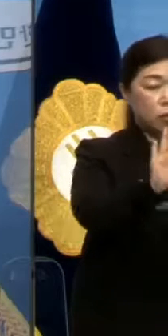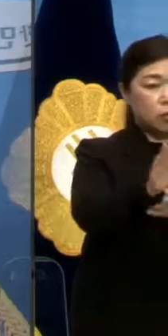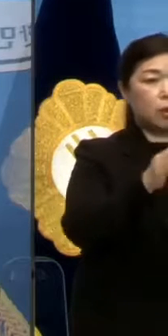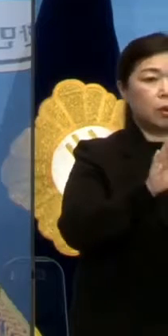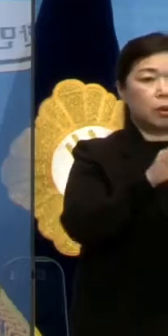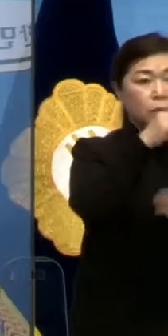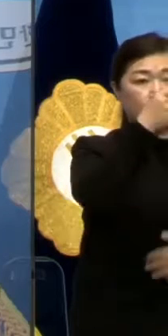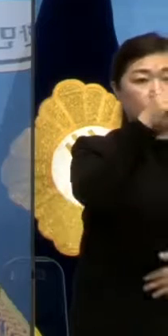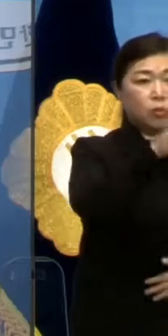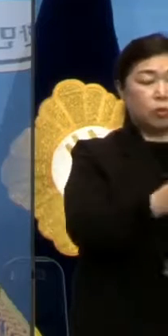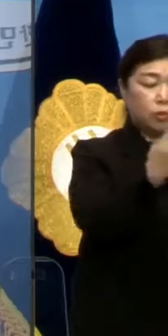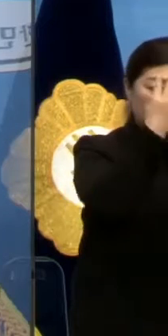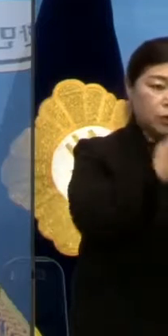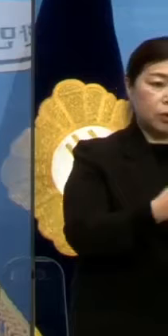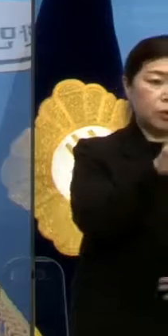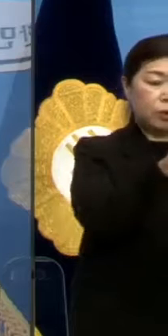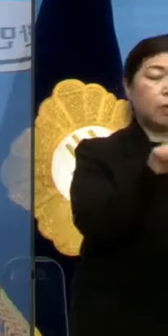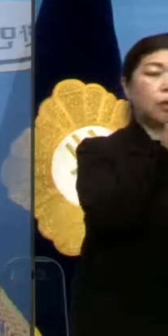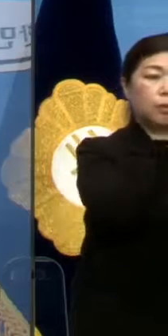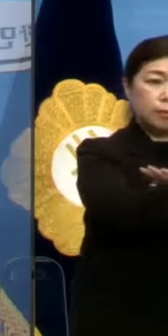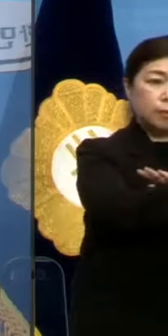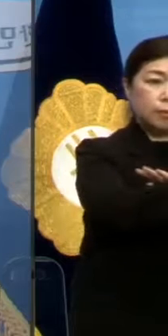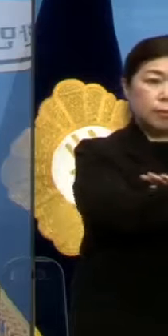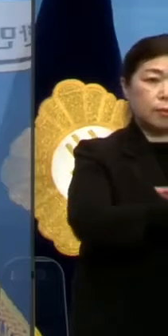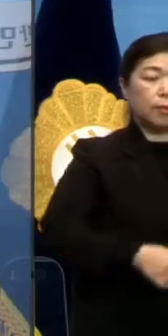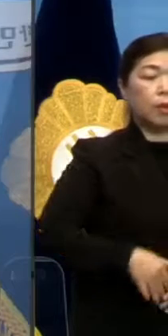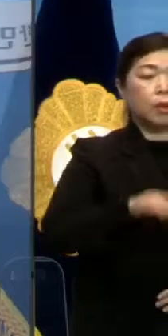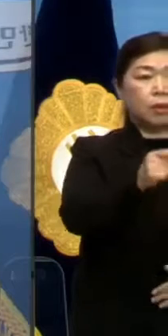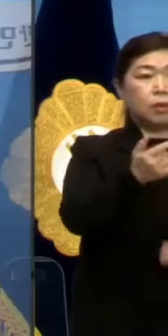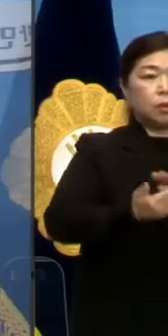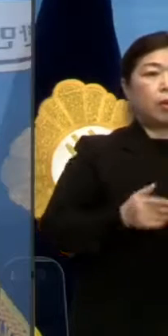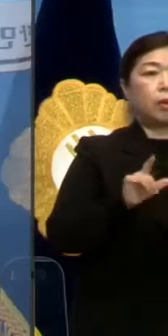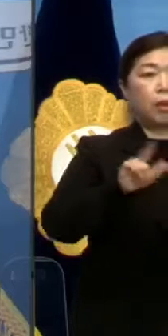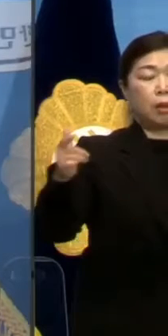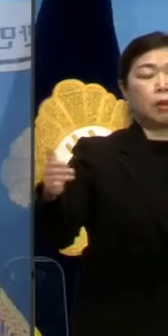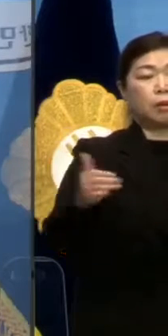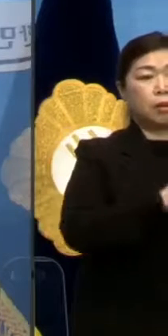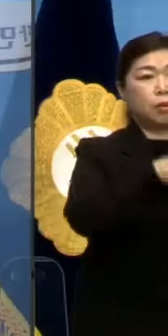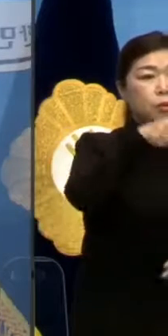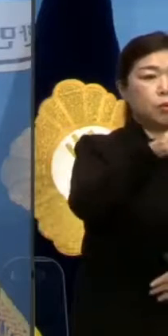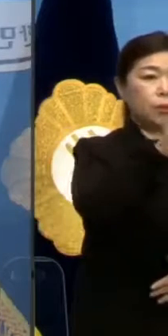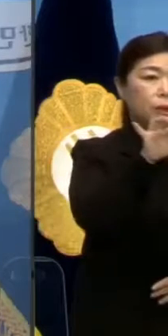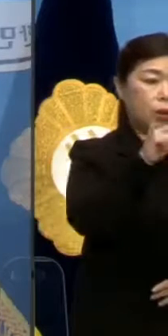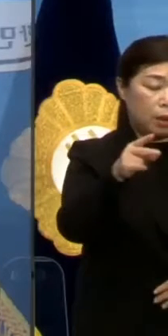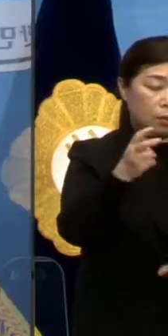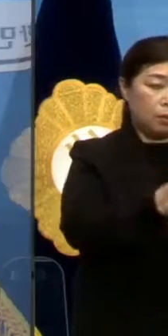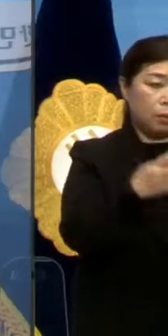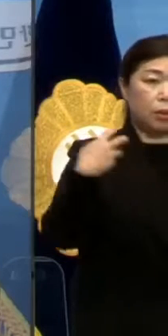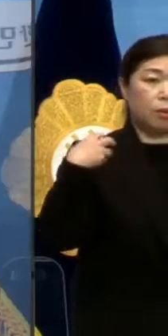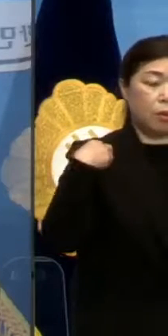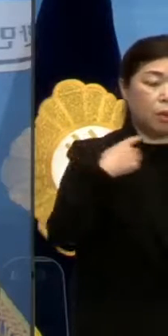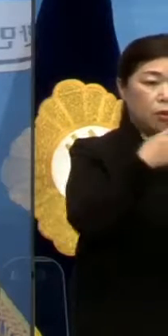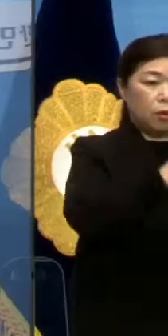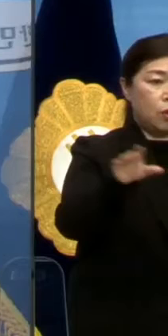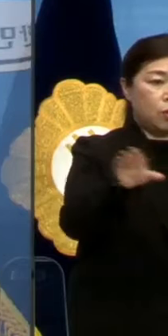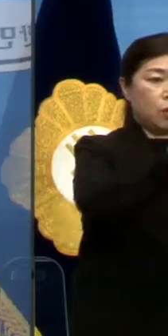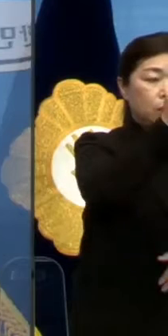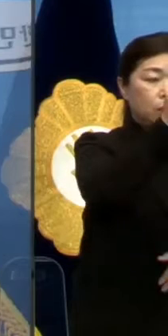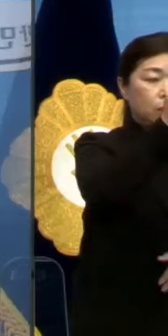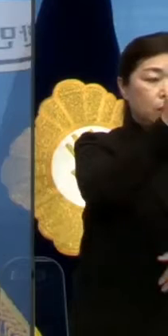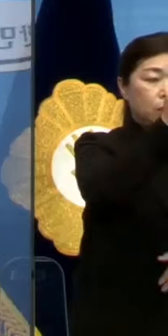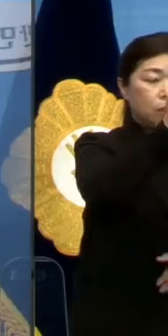서울 동부구치소를 찾았습니다. 그 전날까지 추 장관은 윤 총장을 탄핵시켜야